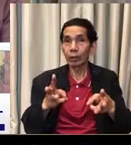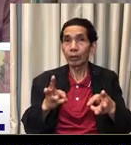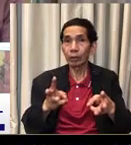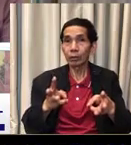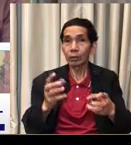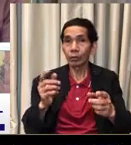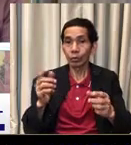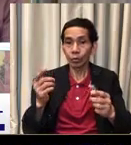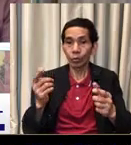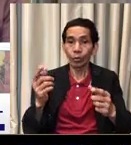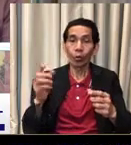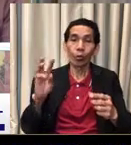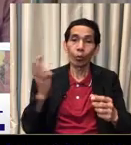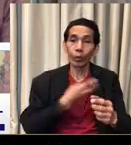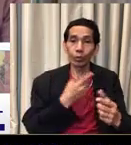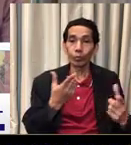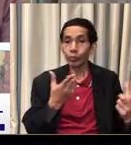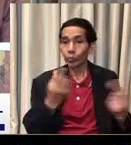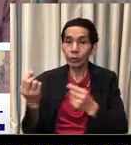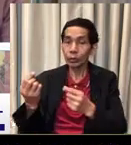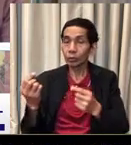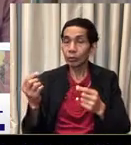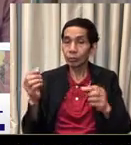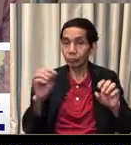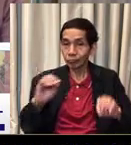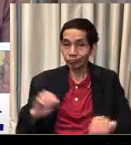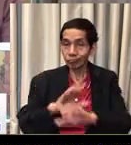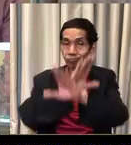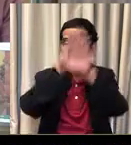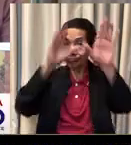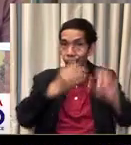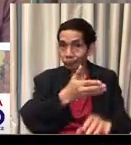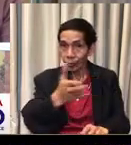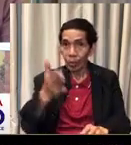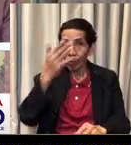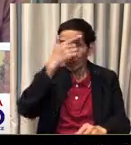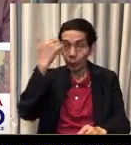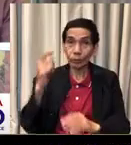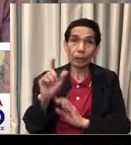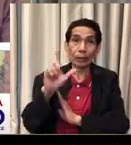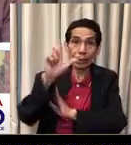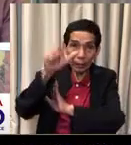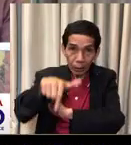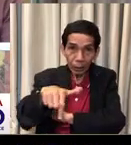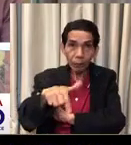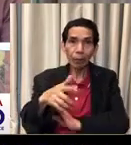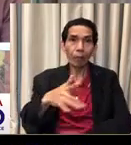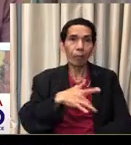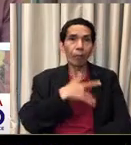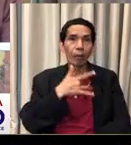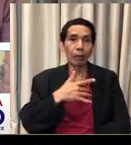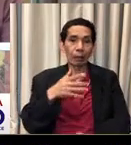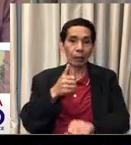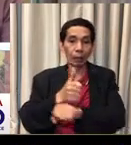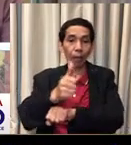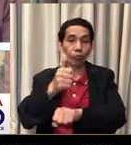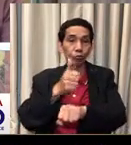yung ginagawa namin na paglilinaw sa inyo. O, kasi baka mamaya, mapil nyo, maabuso